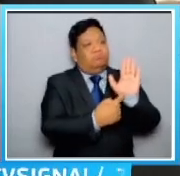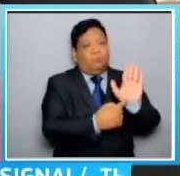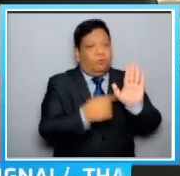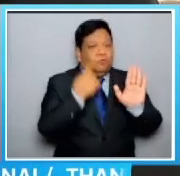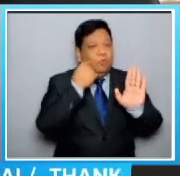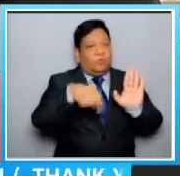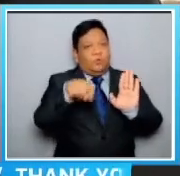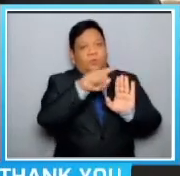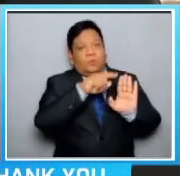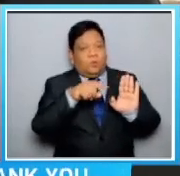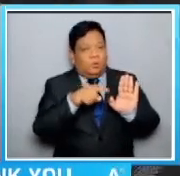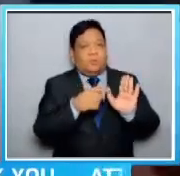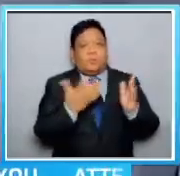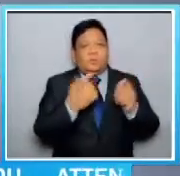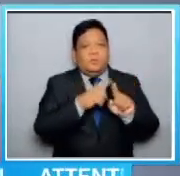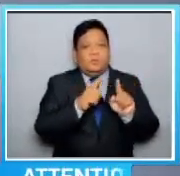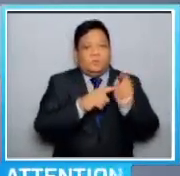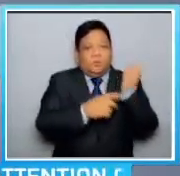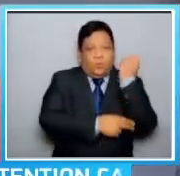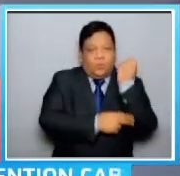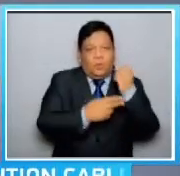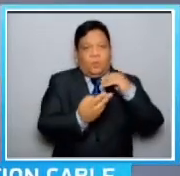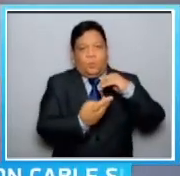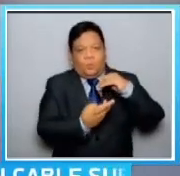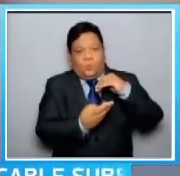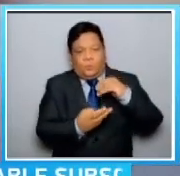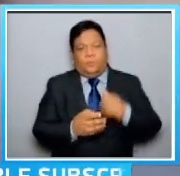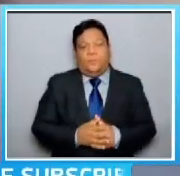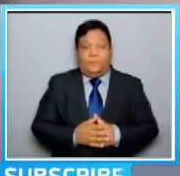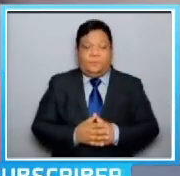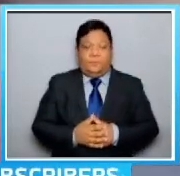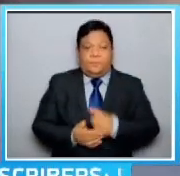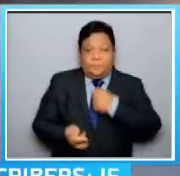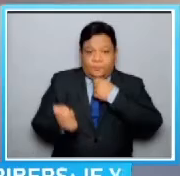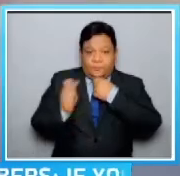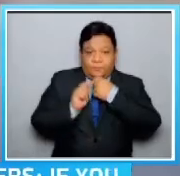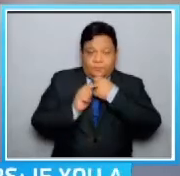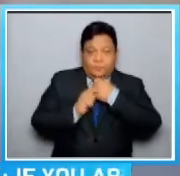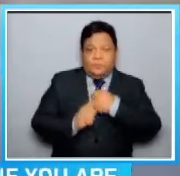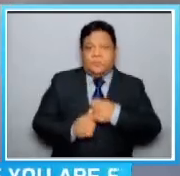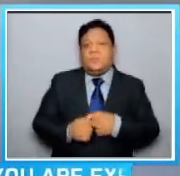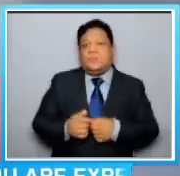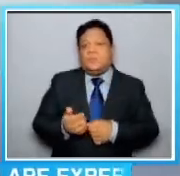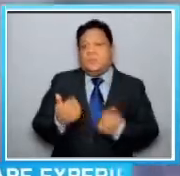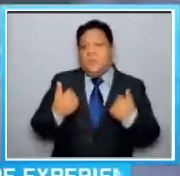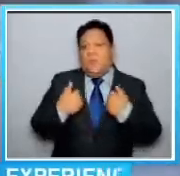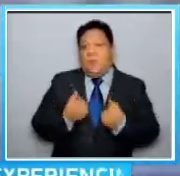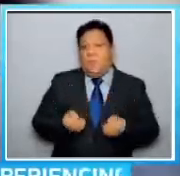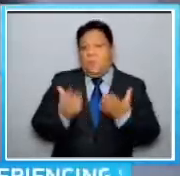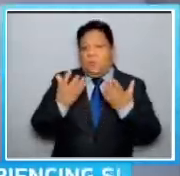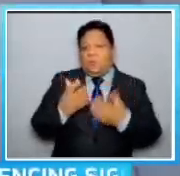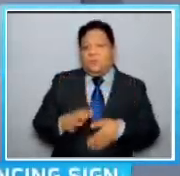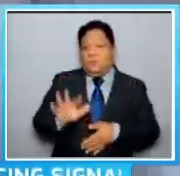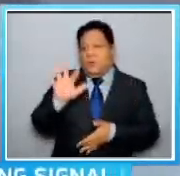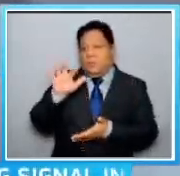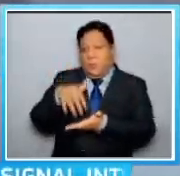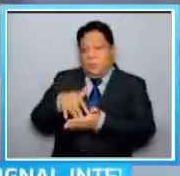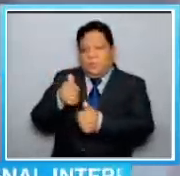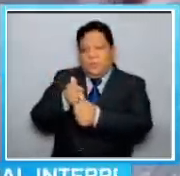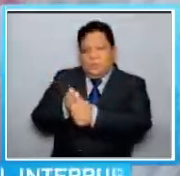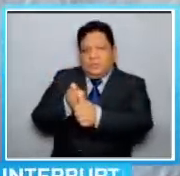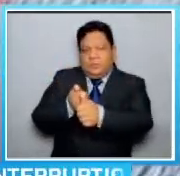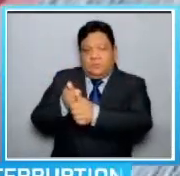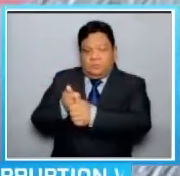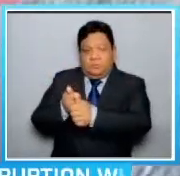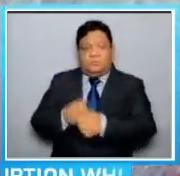kanilang potential customers. 5,000 piso kada ulo ang singil ng suspect sa mga customer. Hindi na pinayagan ng NBI na makapanayam ng media ang